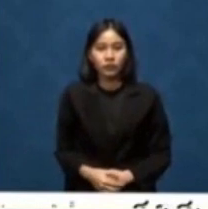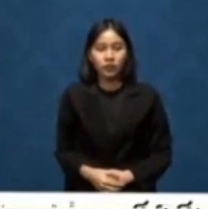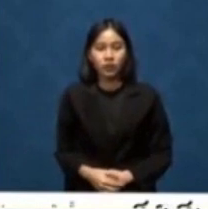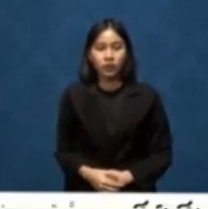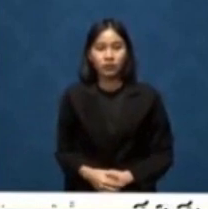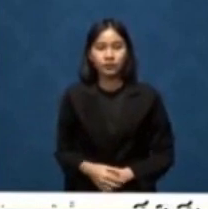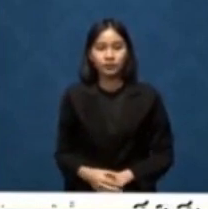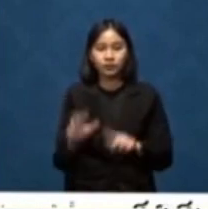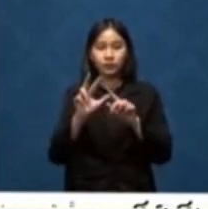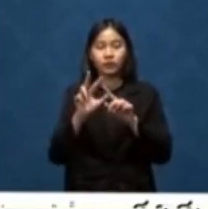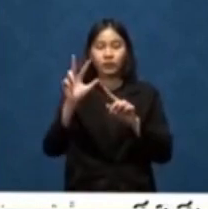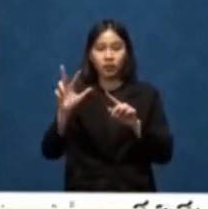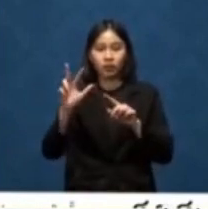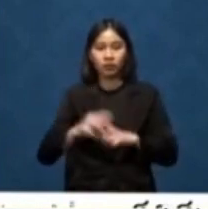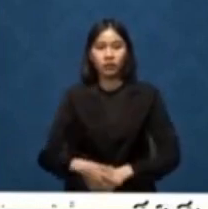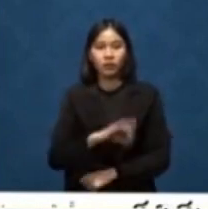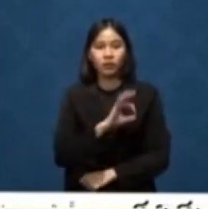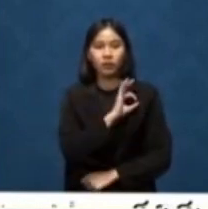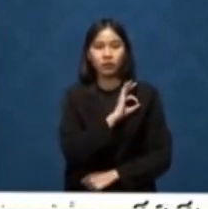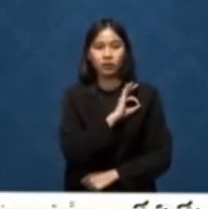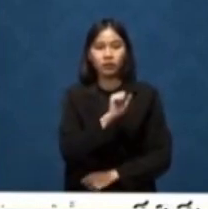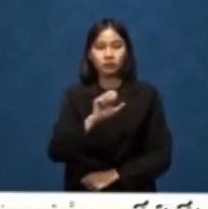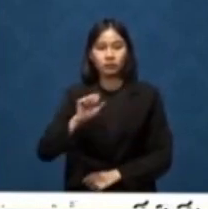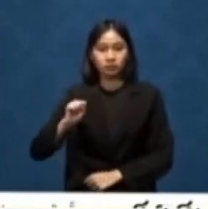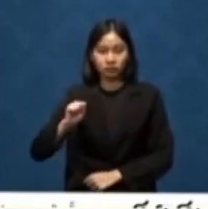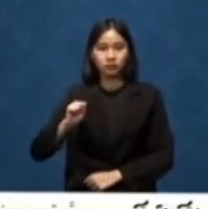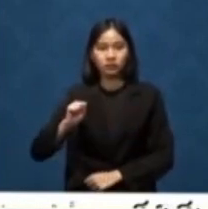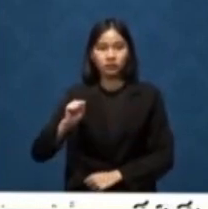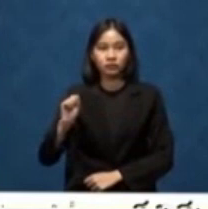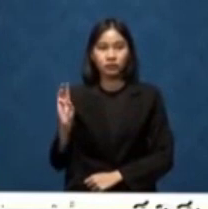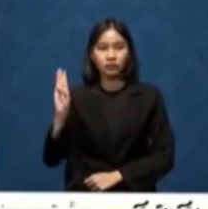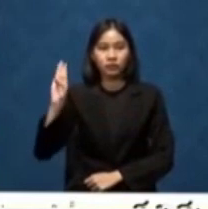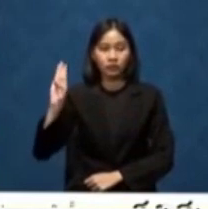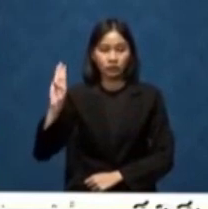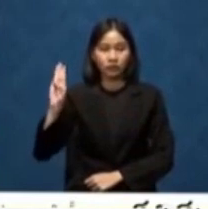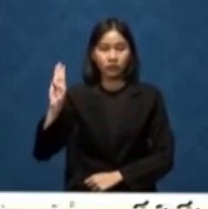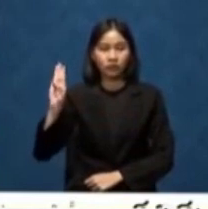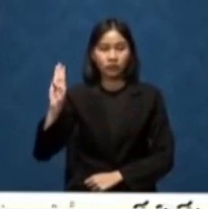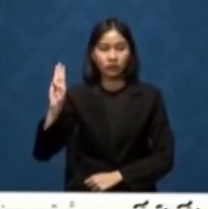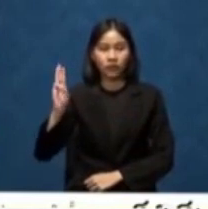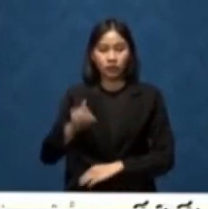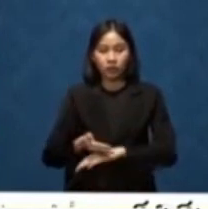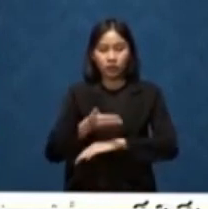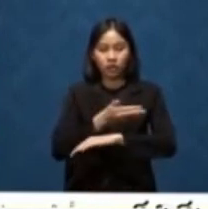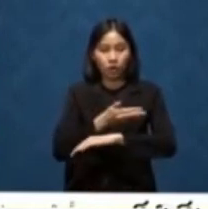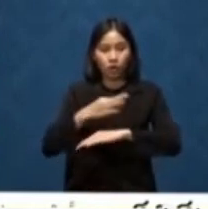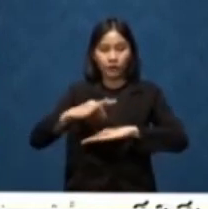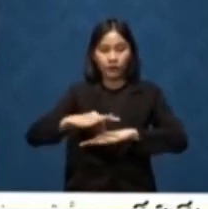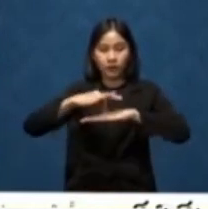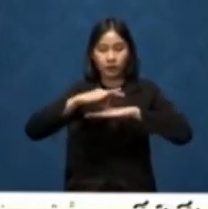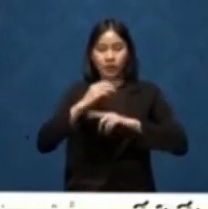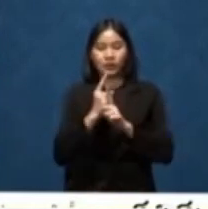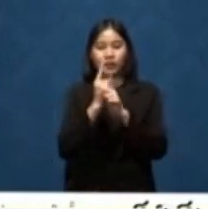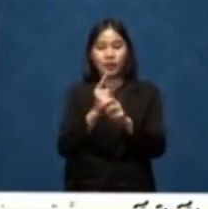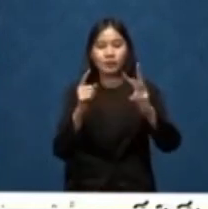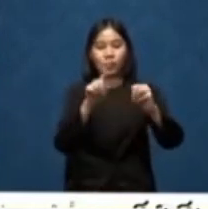สุพัฒน์จึงแจ้งที่ประชุมเพื่อรับทราบครับเรื่องที่ 3สมาชิกสภาผู้แทนราษฎร